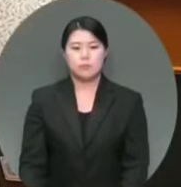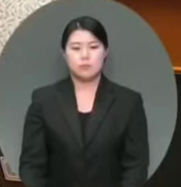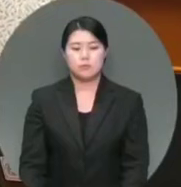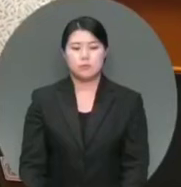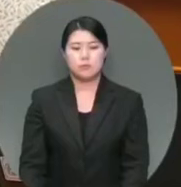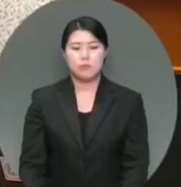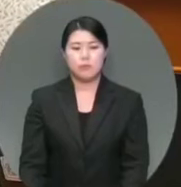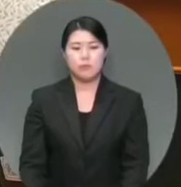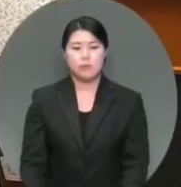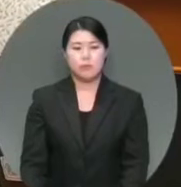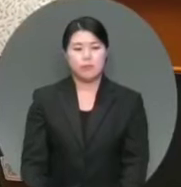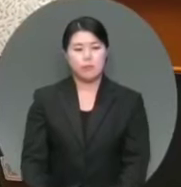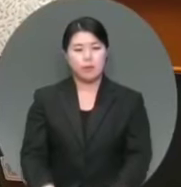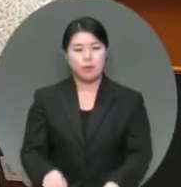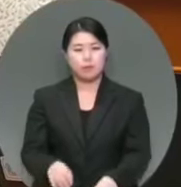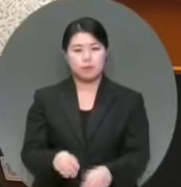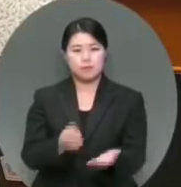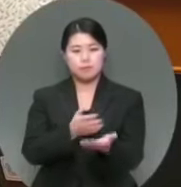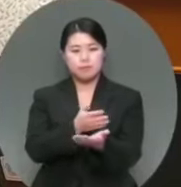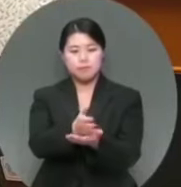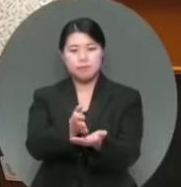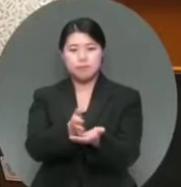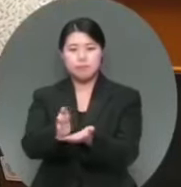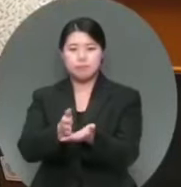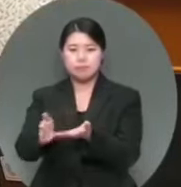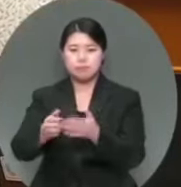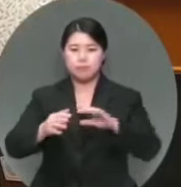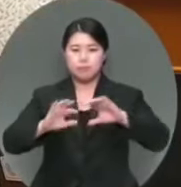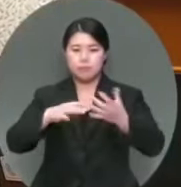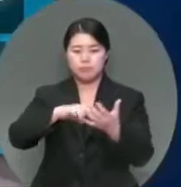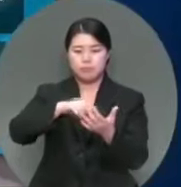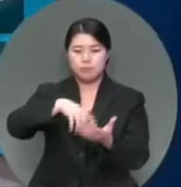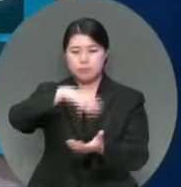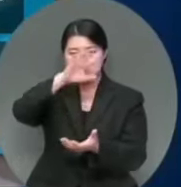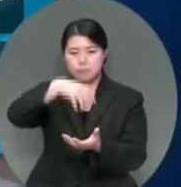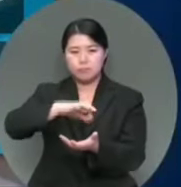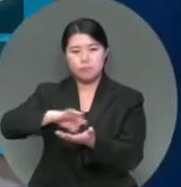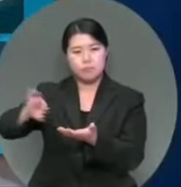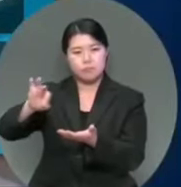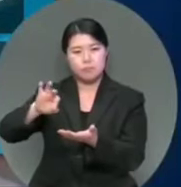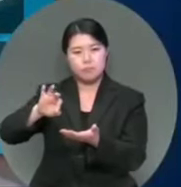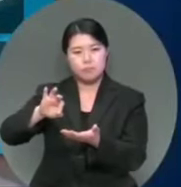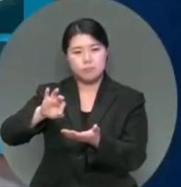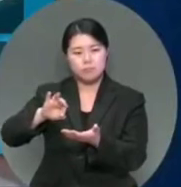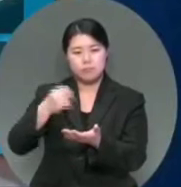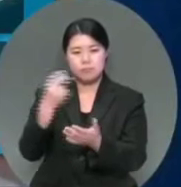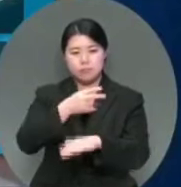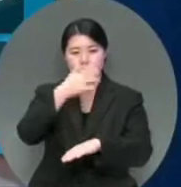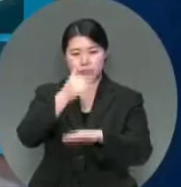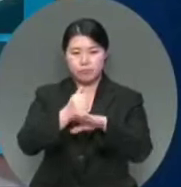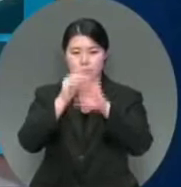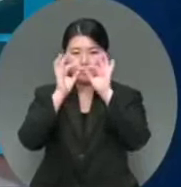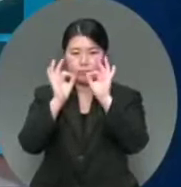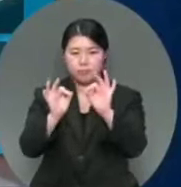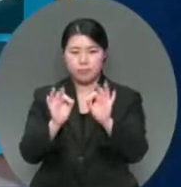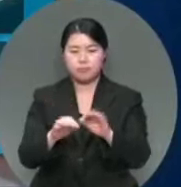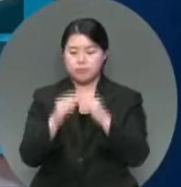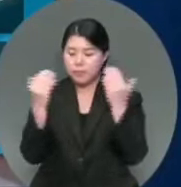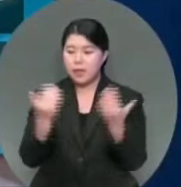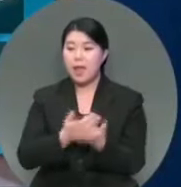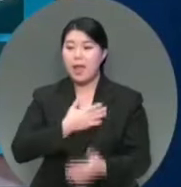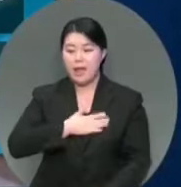네, 세목별 2023년 국세수입 재추계 결과. 다 아시는 내용이신데 그래도